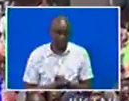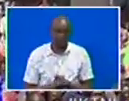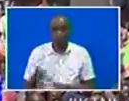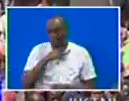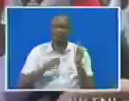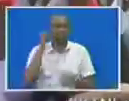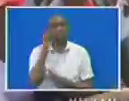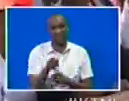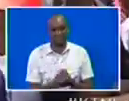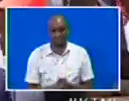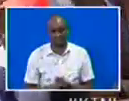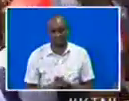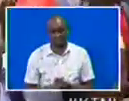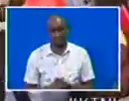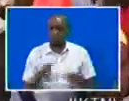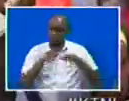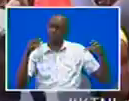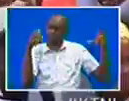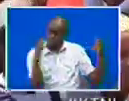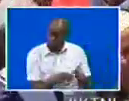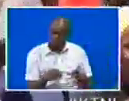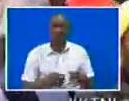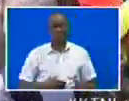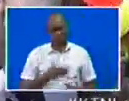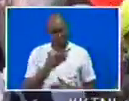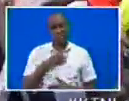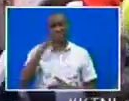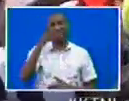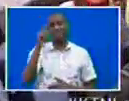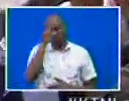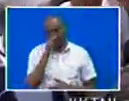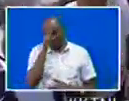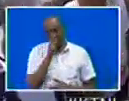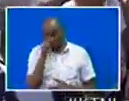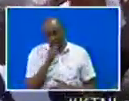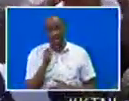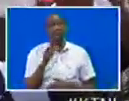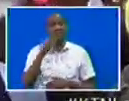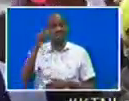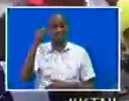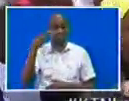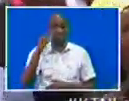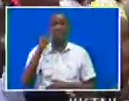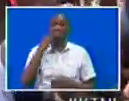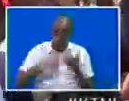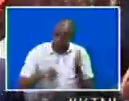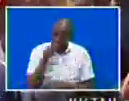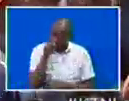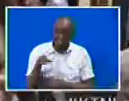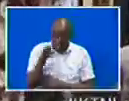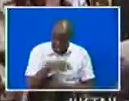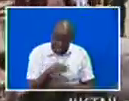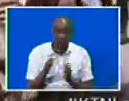Tunakataa, sio? Upinzani umekuwa kizuru maeneo ya Tharaka Nithi na Meru, eneo ambalo limechukuliwa kuwa ngome kuu ya